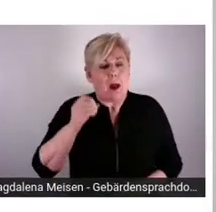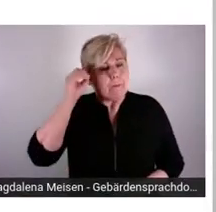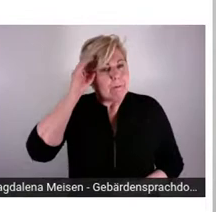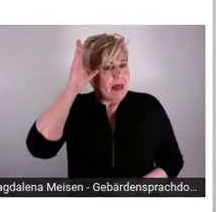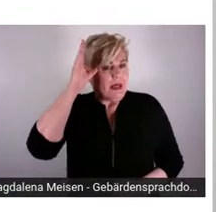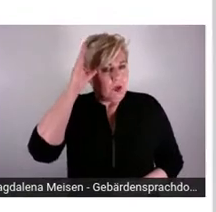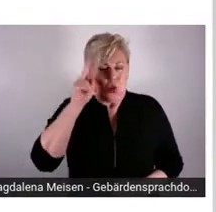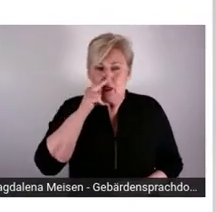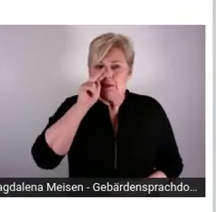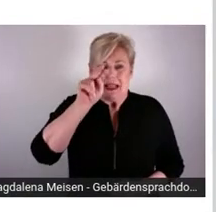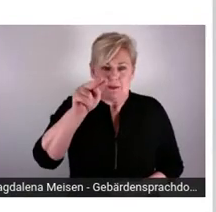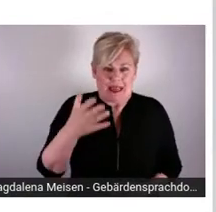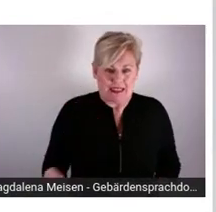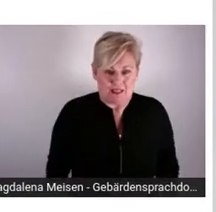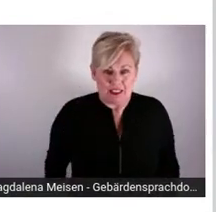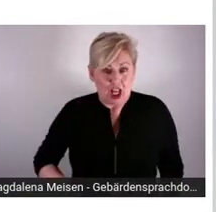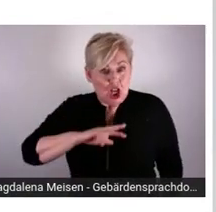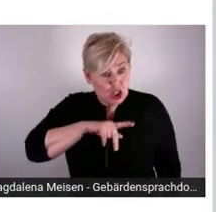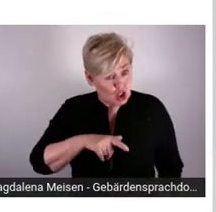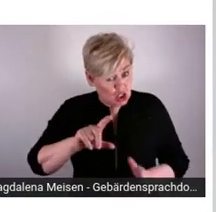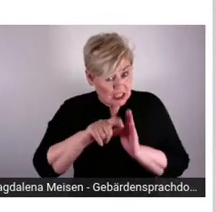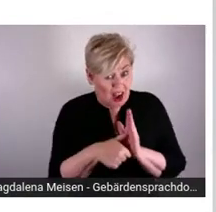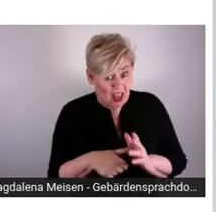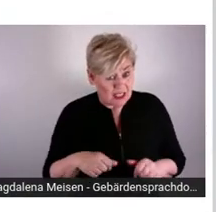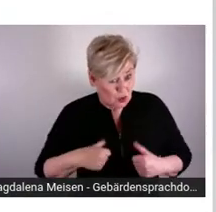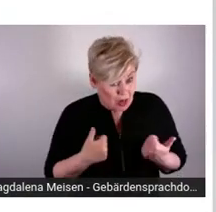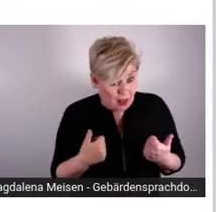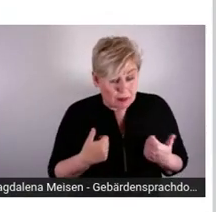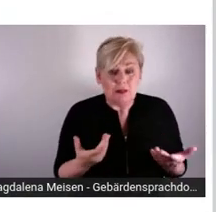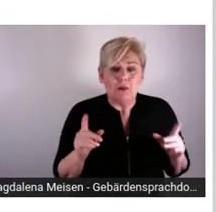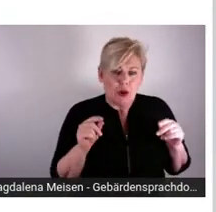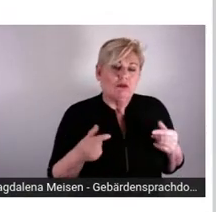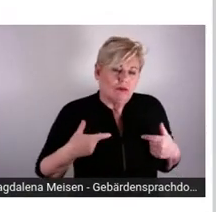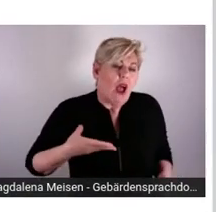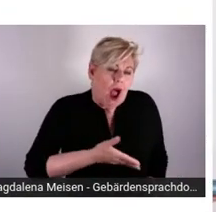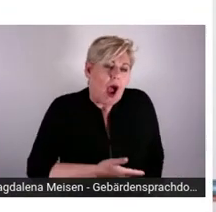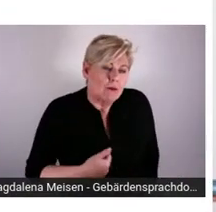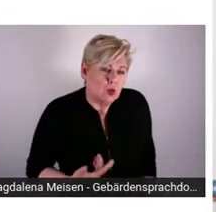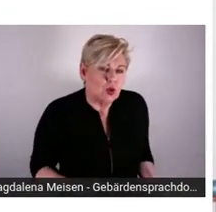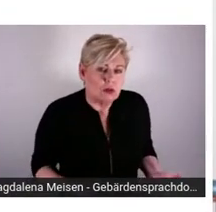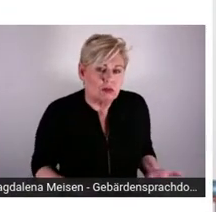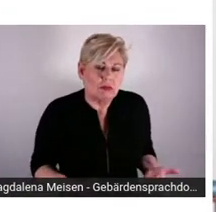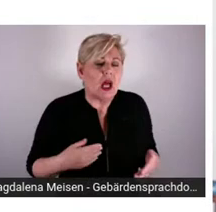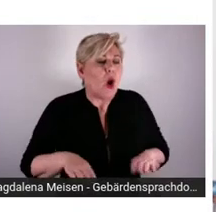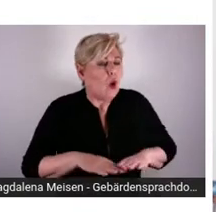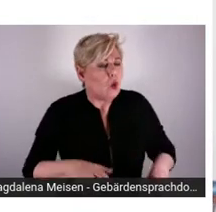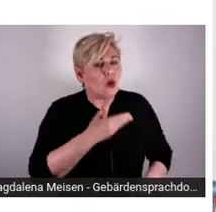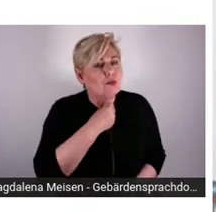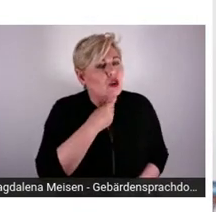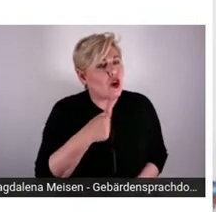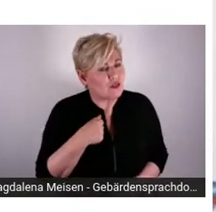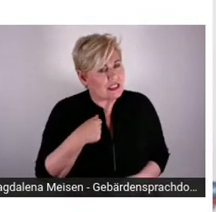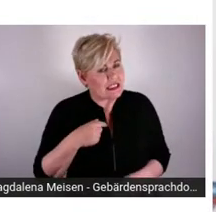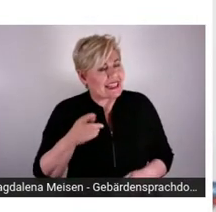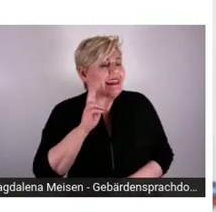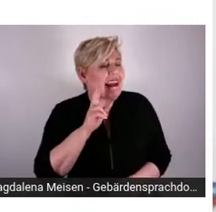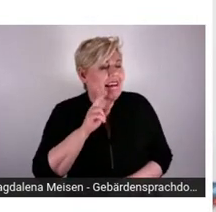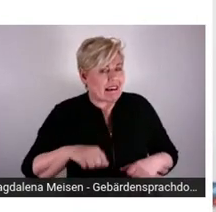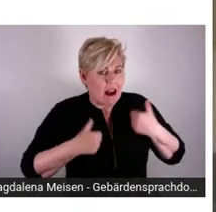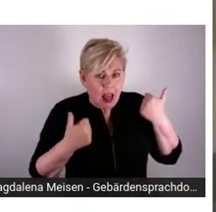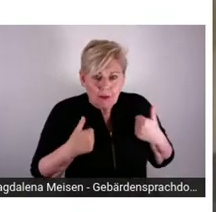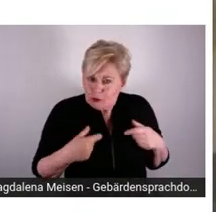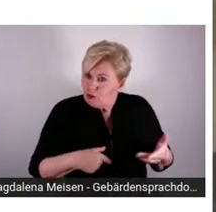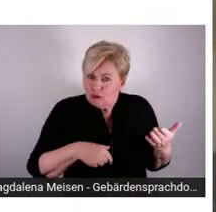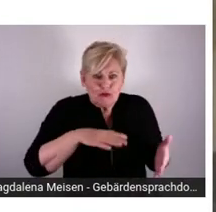Bildungsperspektive. Von Sozialleistungen leben zu müssen, bedeutet, ein Leben in Armut zu führen. Die Grundbedürfnisse des täglichen Lebens sind in keinster Weise